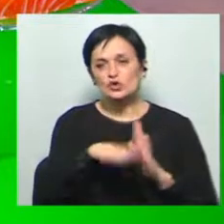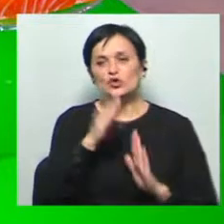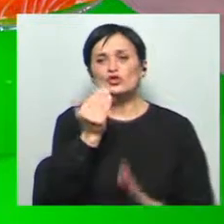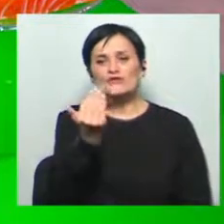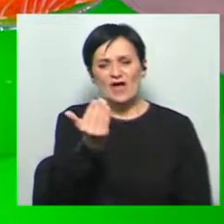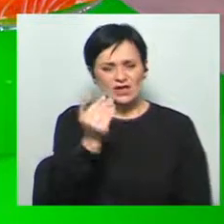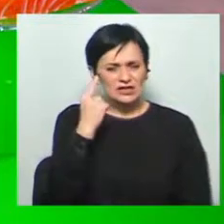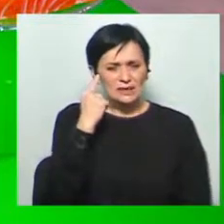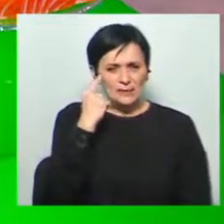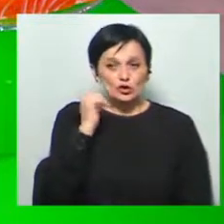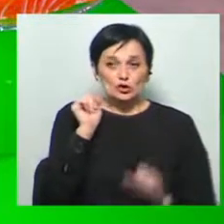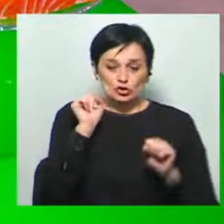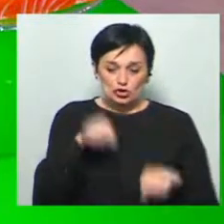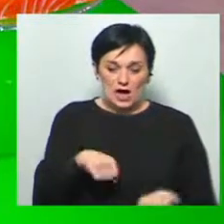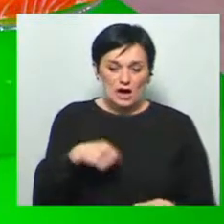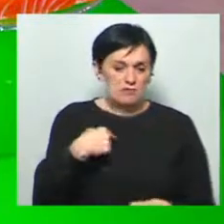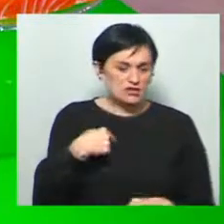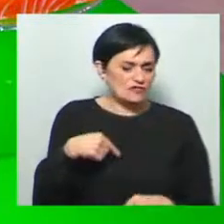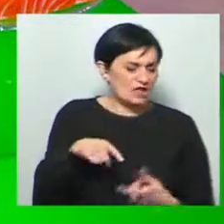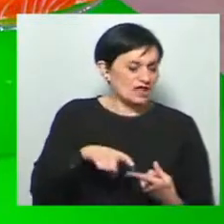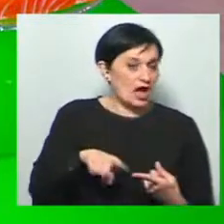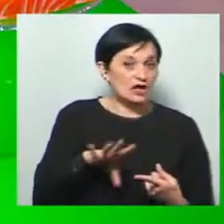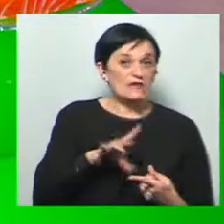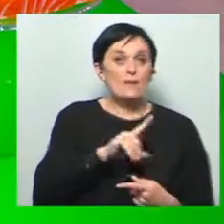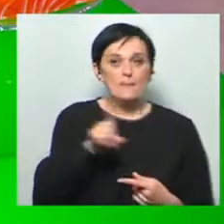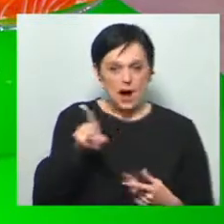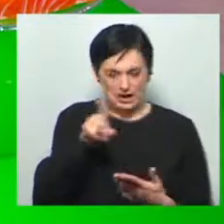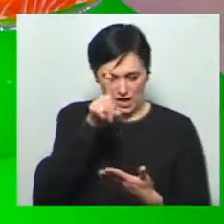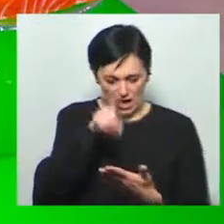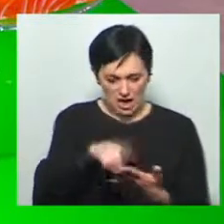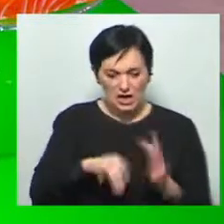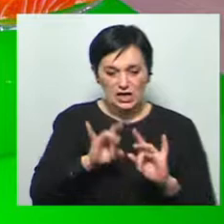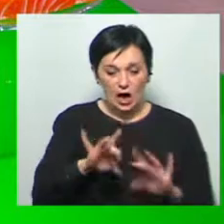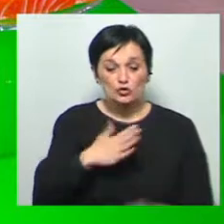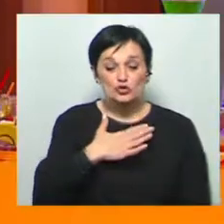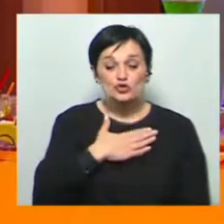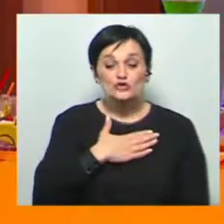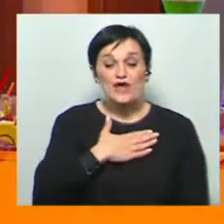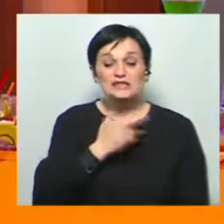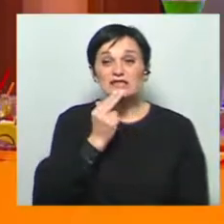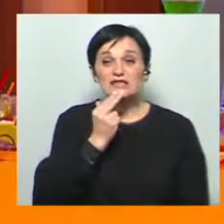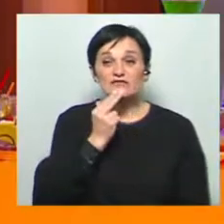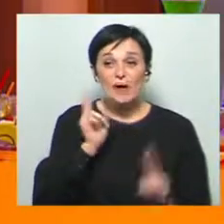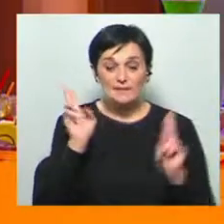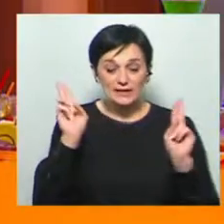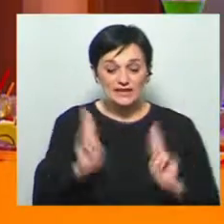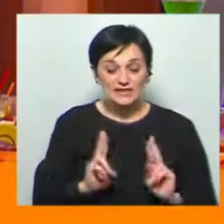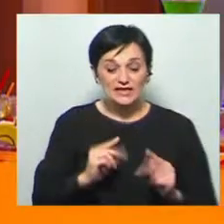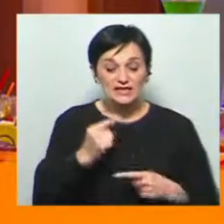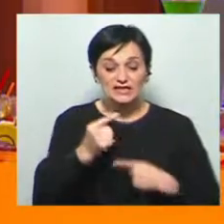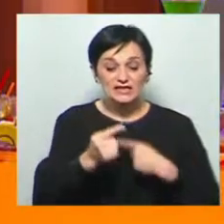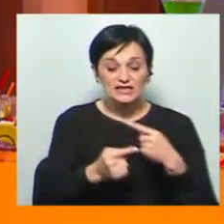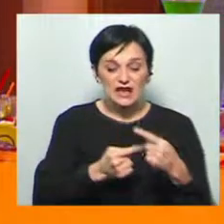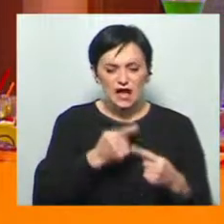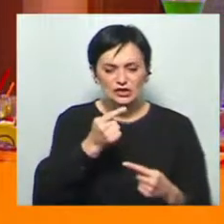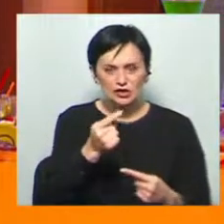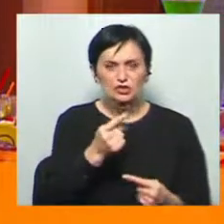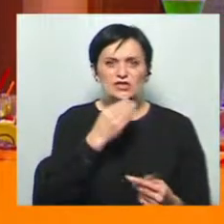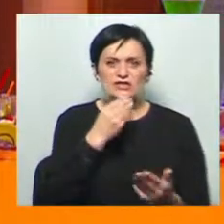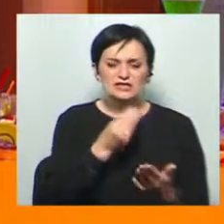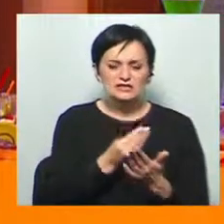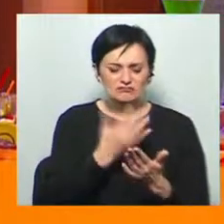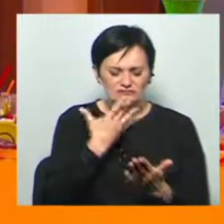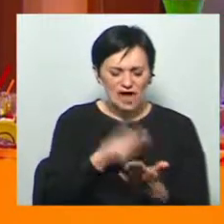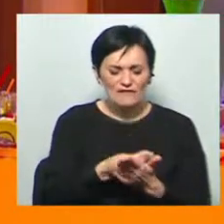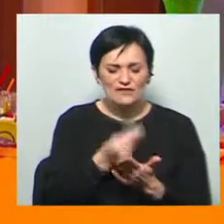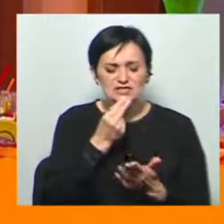რომ შეიძლება ეს ჩვენ სულაც არ გვეხება, მაგრამ გარწმუნებთ, ჩვენი კვების ტრადიციული მოდელი თავისი კულინარიული